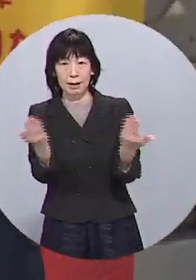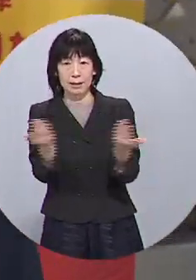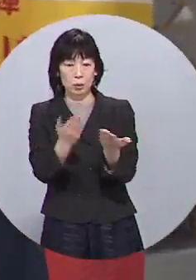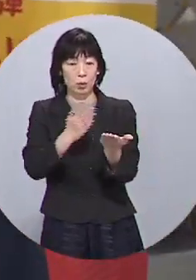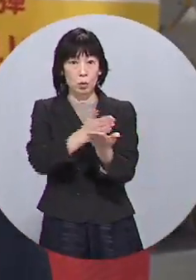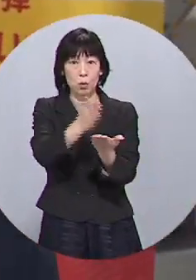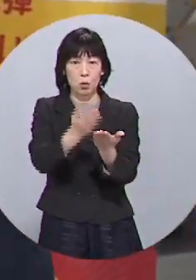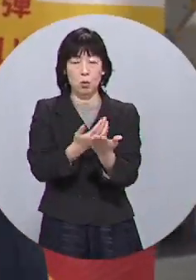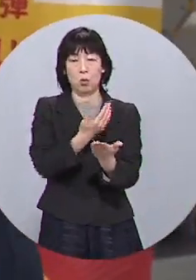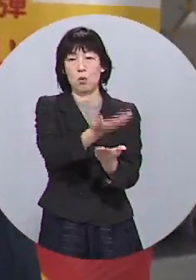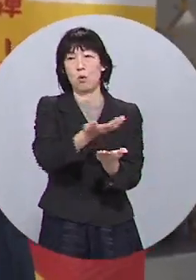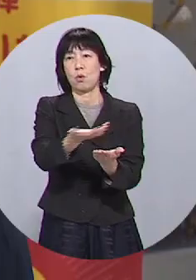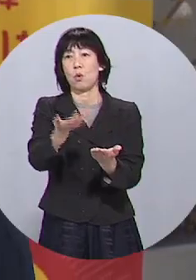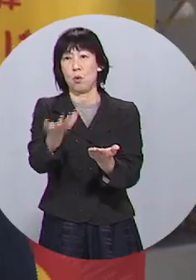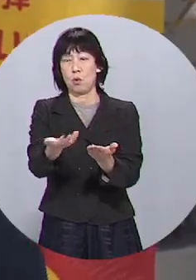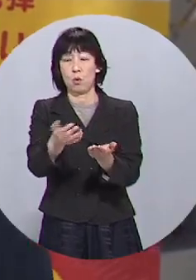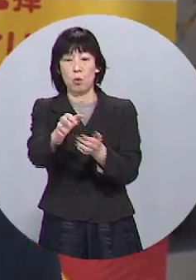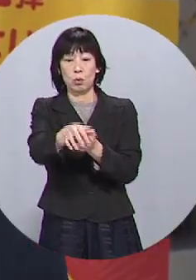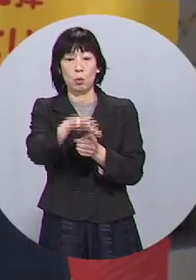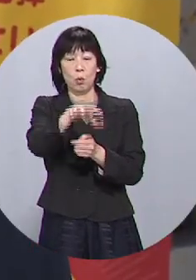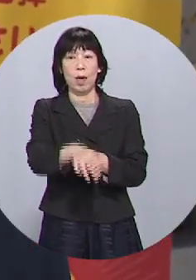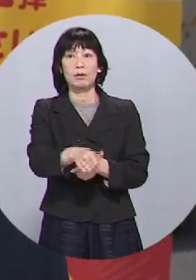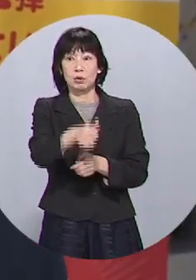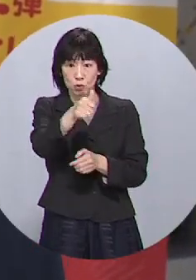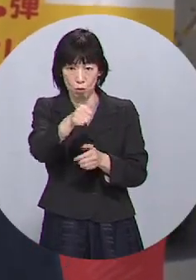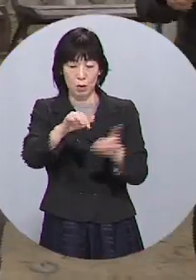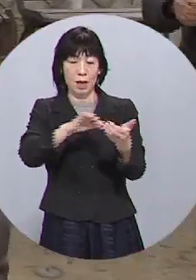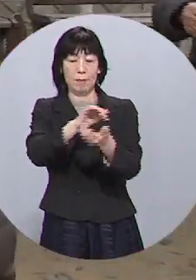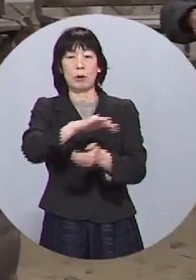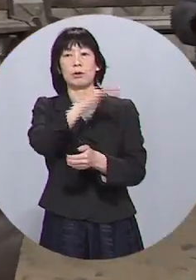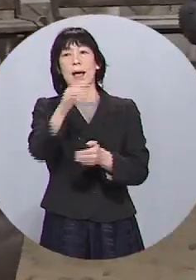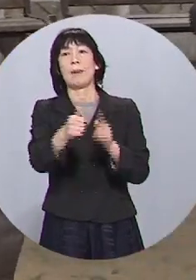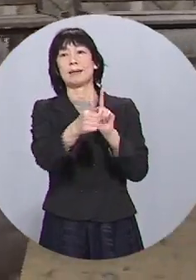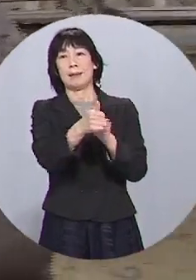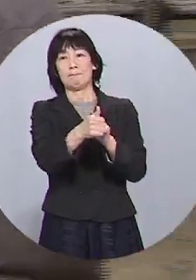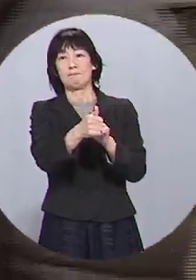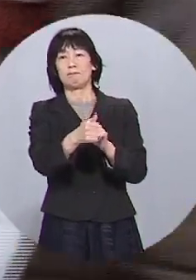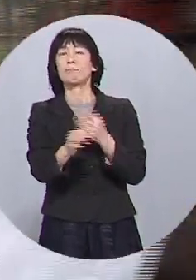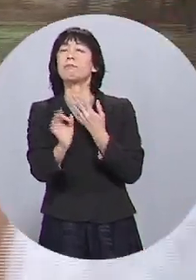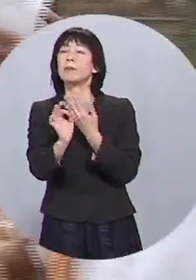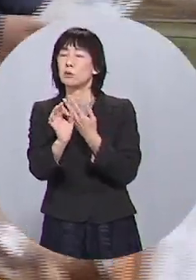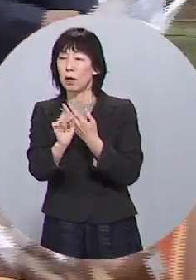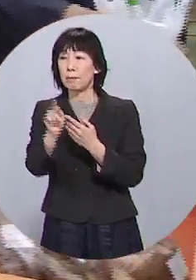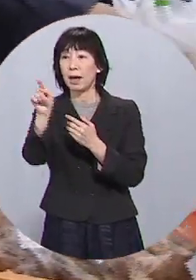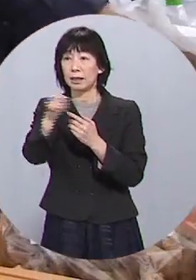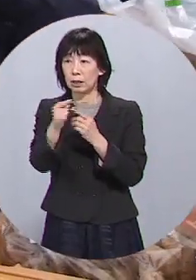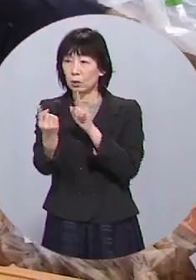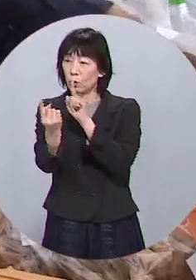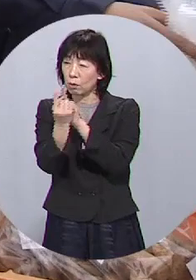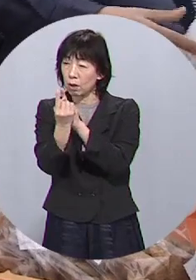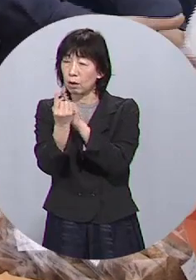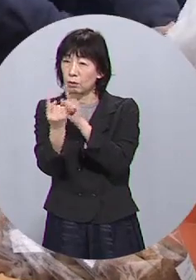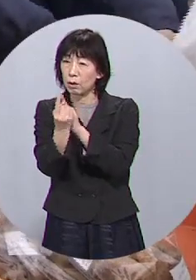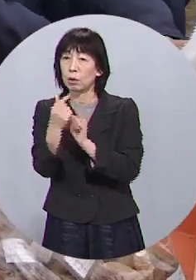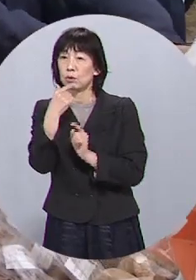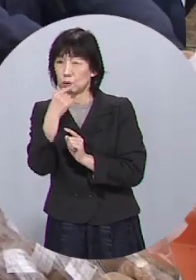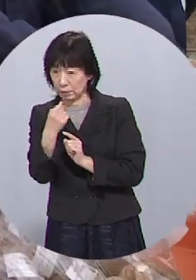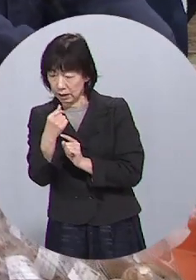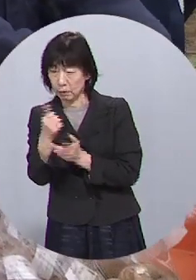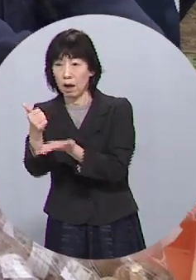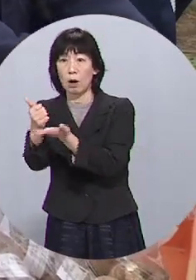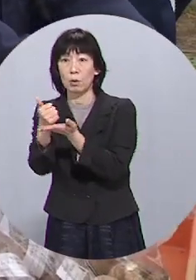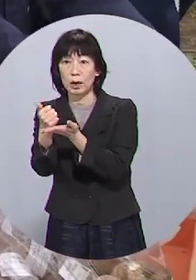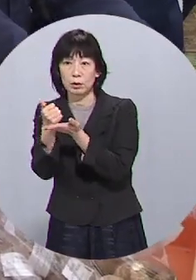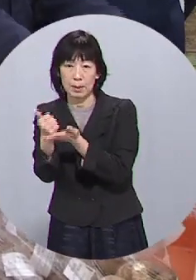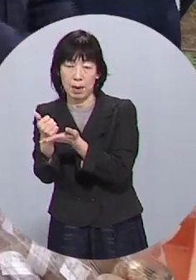施設の職員で農園長の丸山さんです。 すごく人と話したいとか、そういった方は接客をしてもら